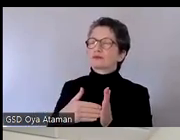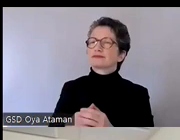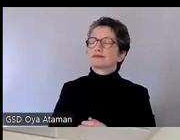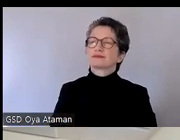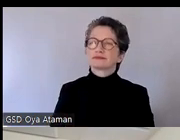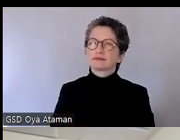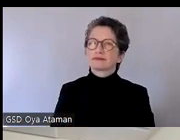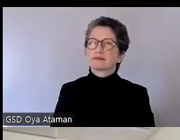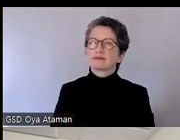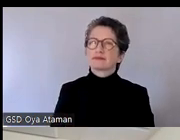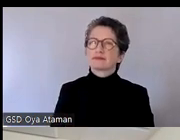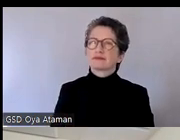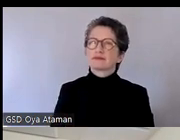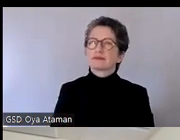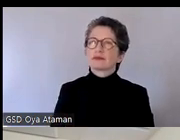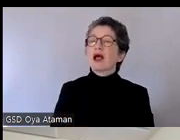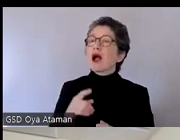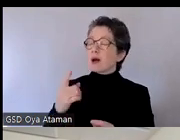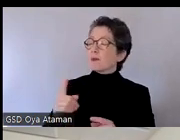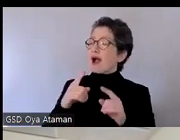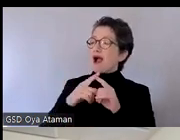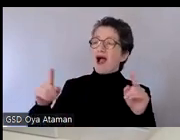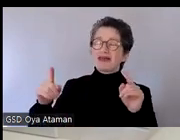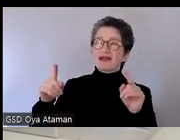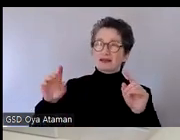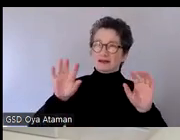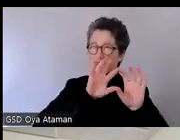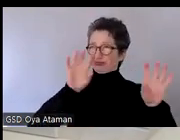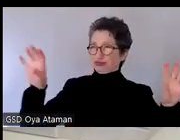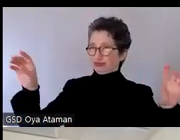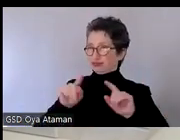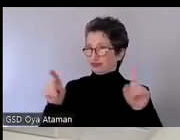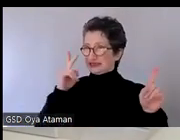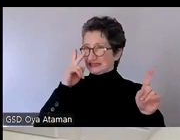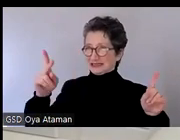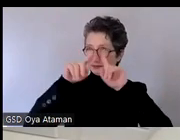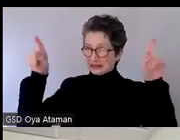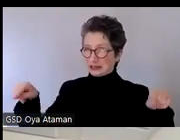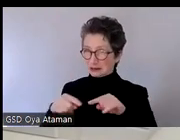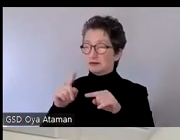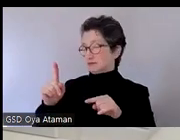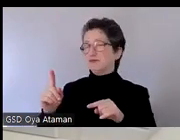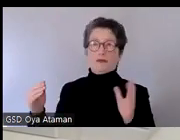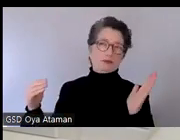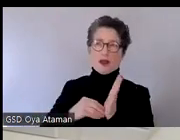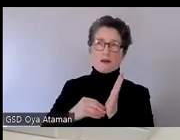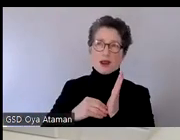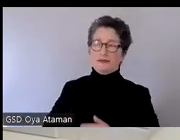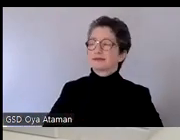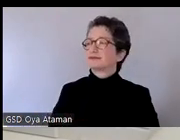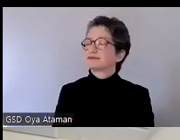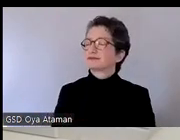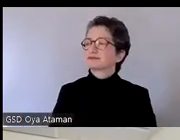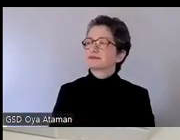Aber die anderen sind auch an dem Gelingen des Projektes mit beteiligt.